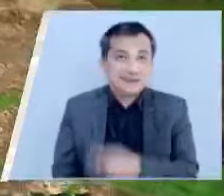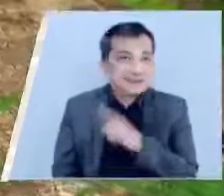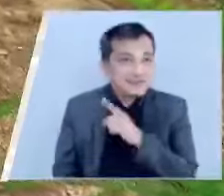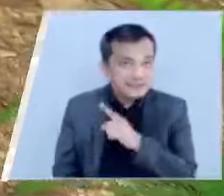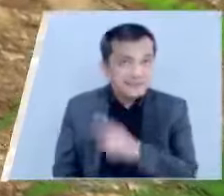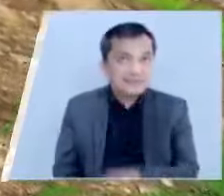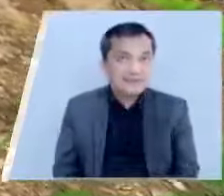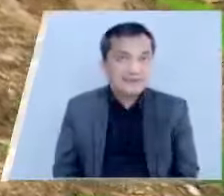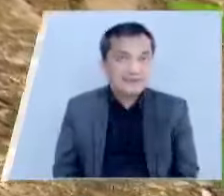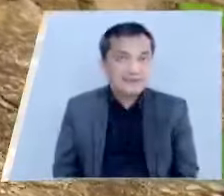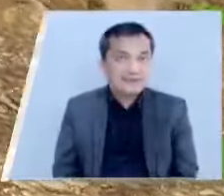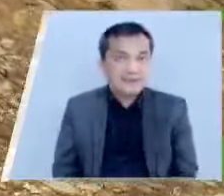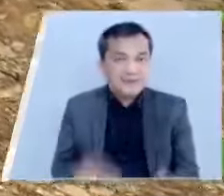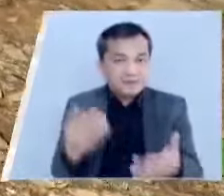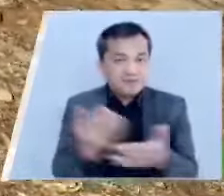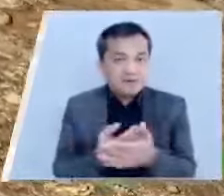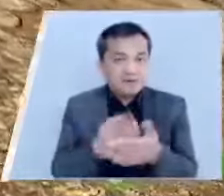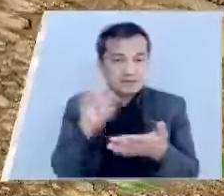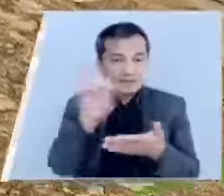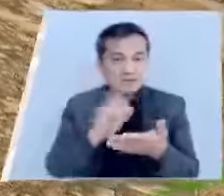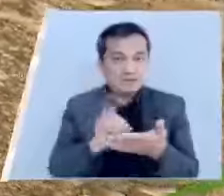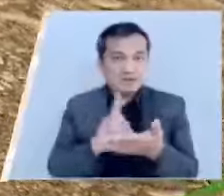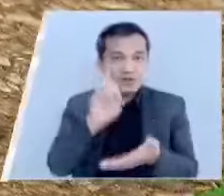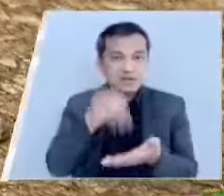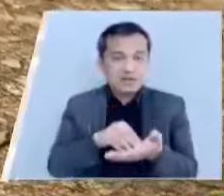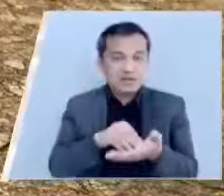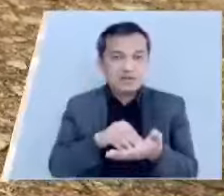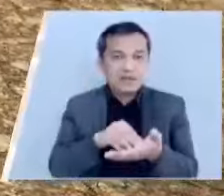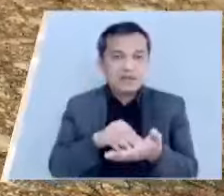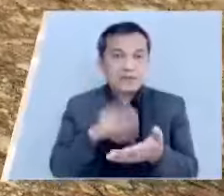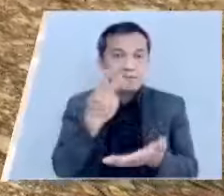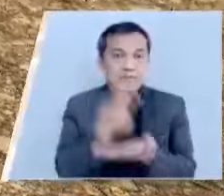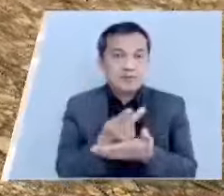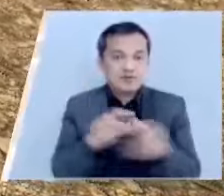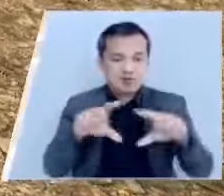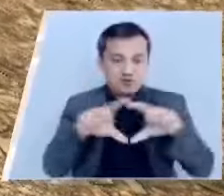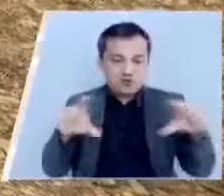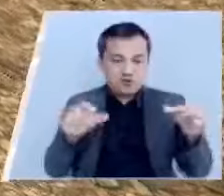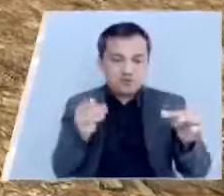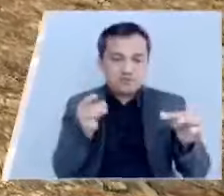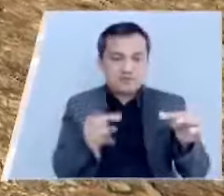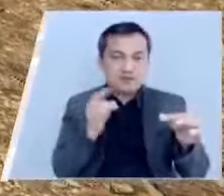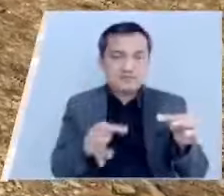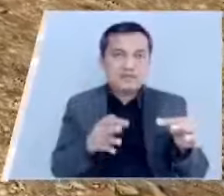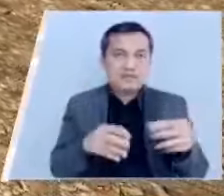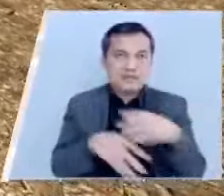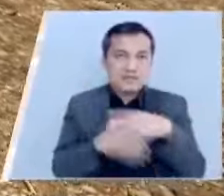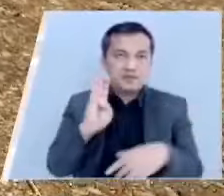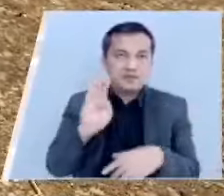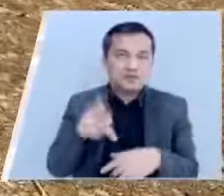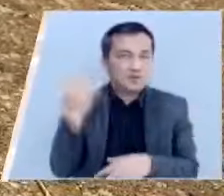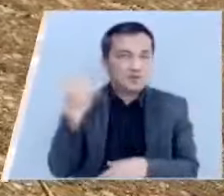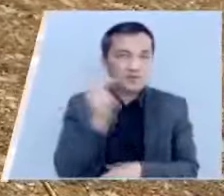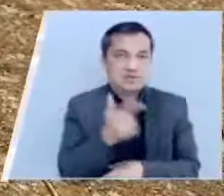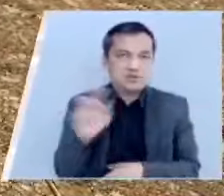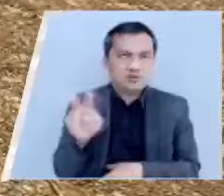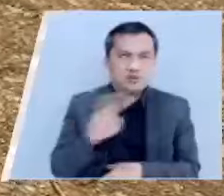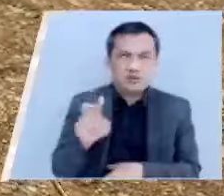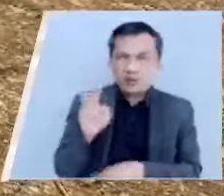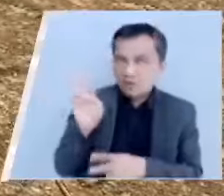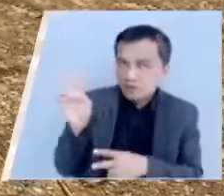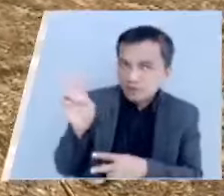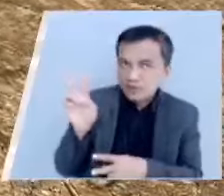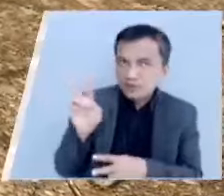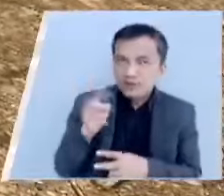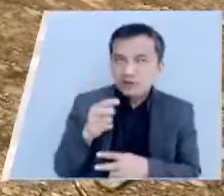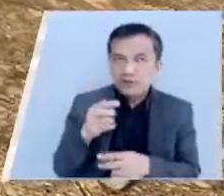Ito ang pinakabagong disenyo ng 1,000 peso bill na nilabas ng Bangko Sentral ng Pilipinas nitong 2022. Makikita rito ang larawan ng